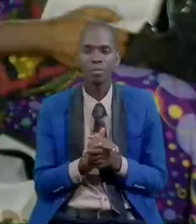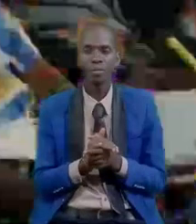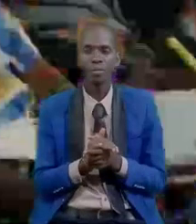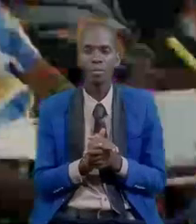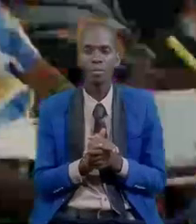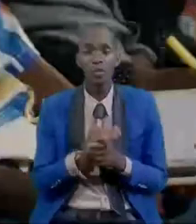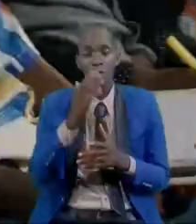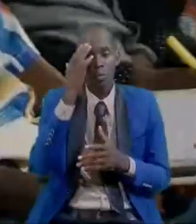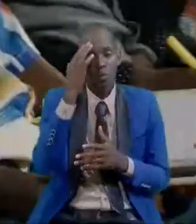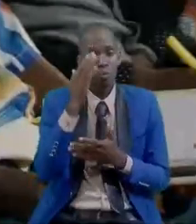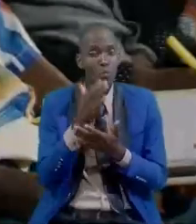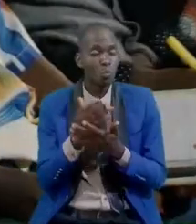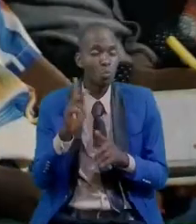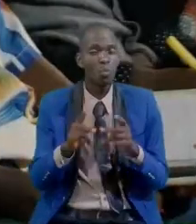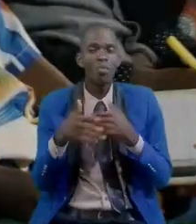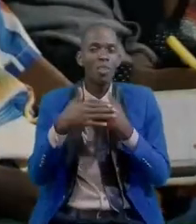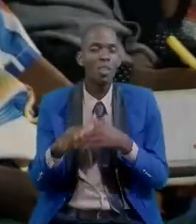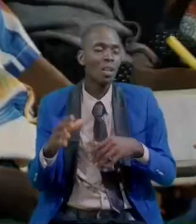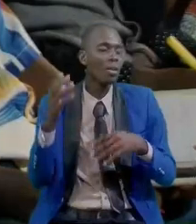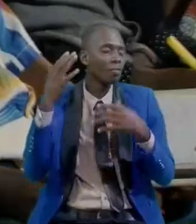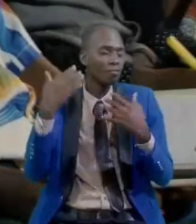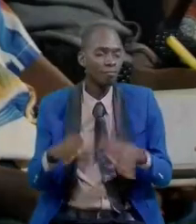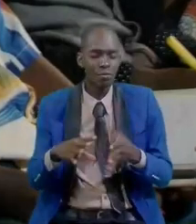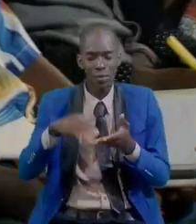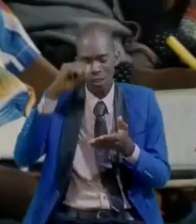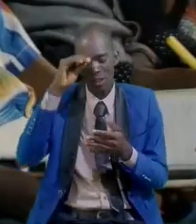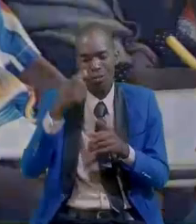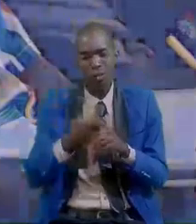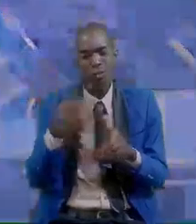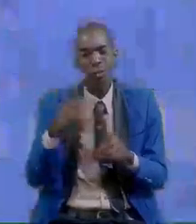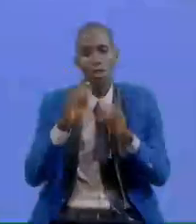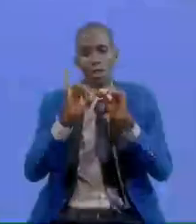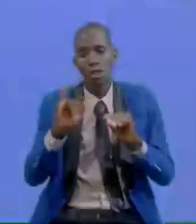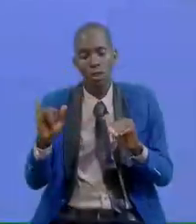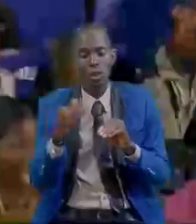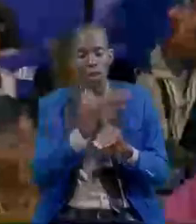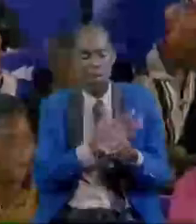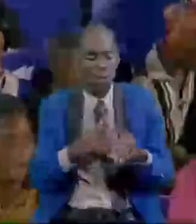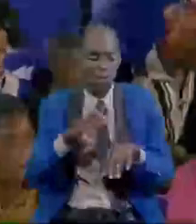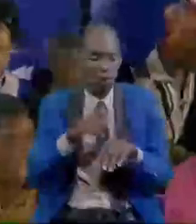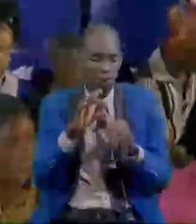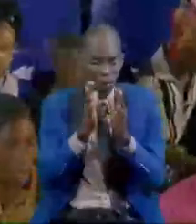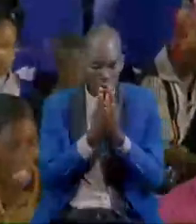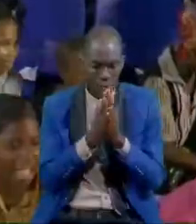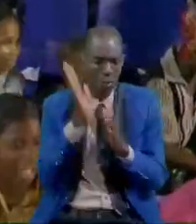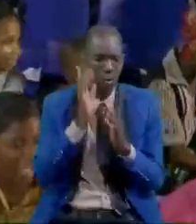Vous savez, certaines personnes après écouter le message avant la prière. Et ils fuient. Aujourd'hui, tu ne vas pas fuir.